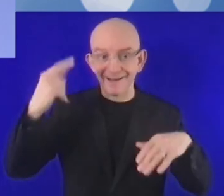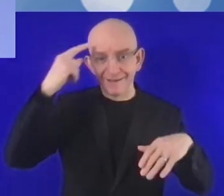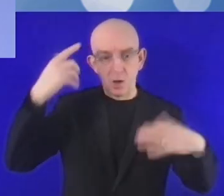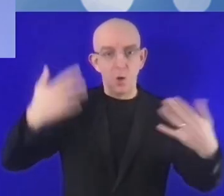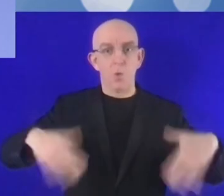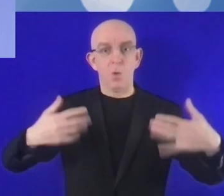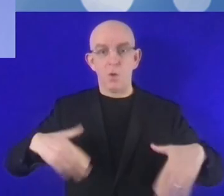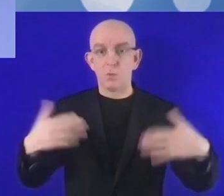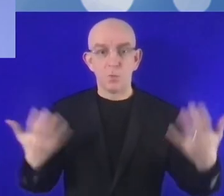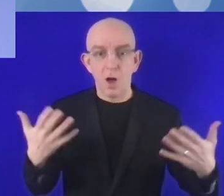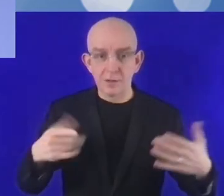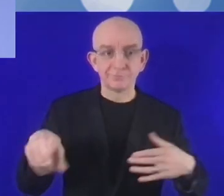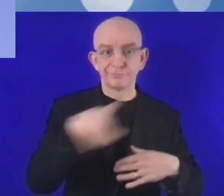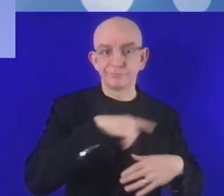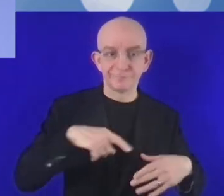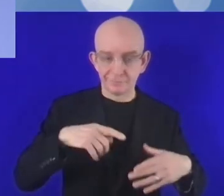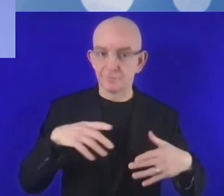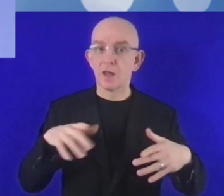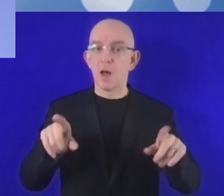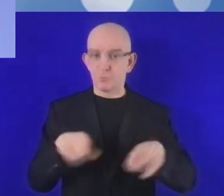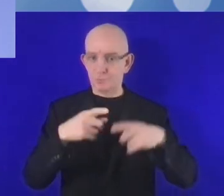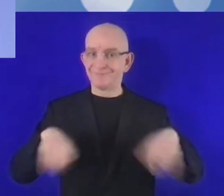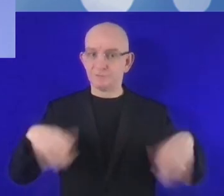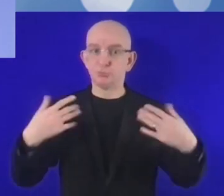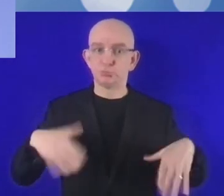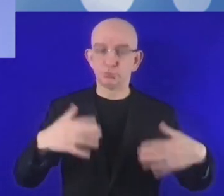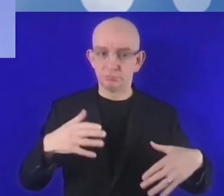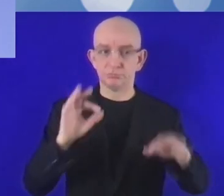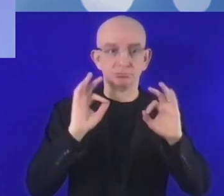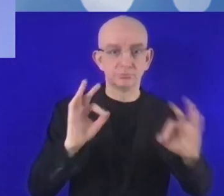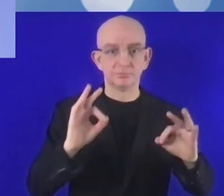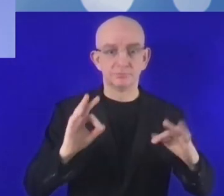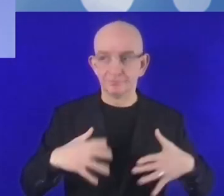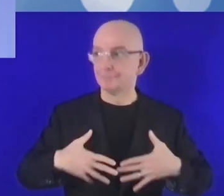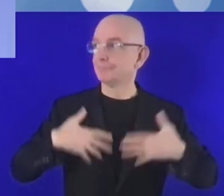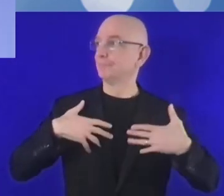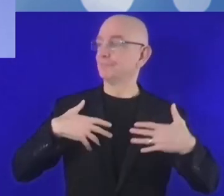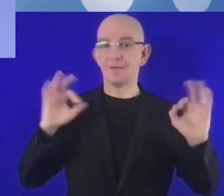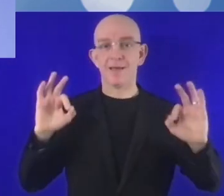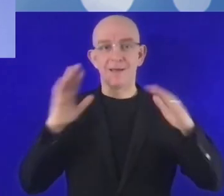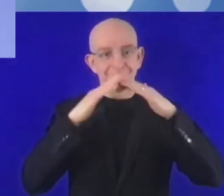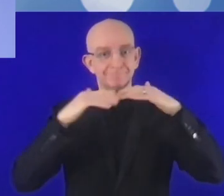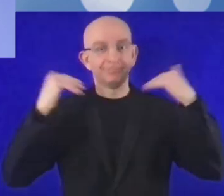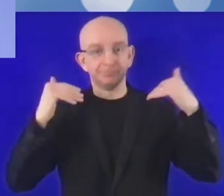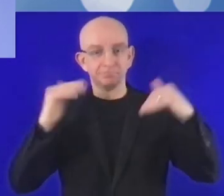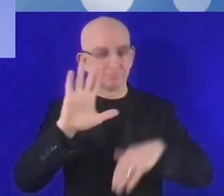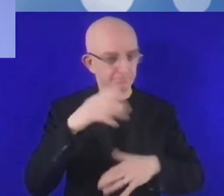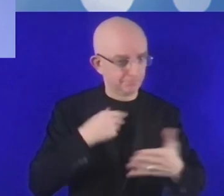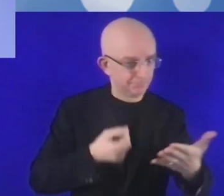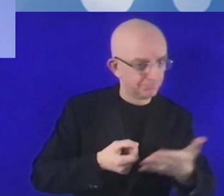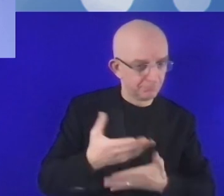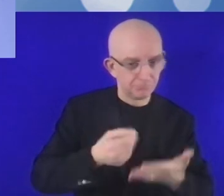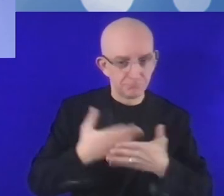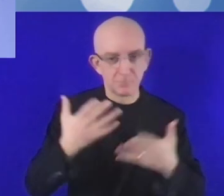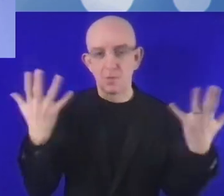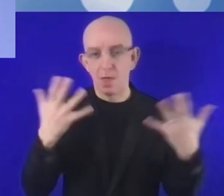Неимоверно глубоко. Чем лучше качество музыки, тем больше изменений она может вводить в нашу жизнь и действительно. А что